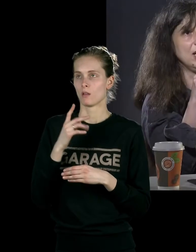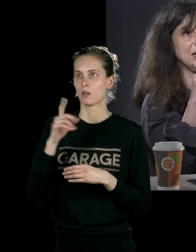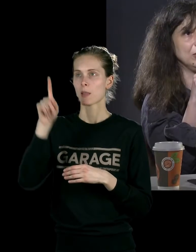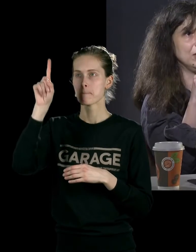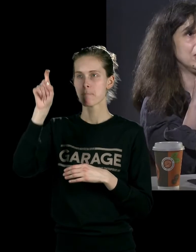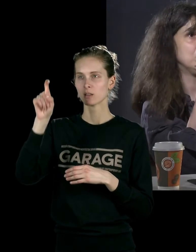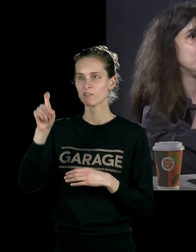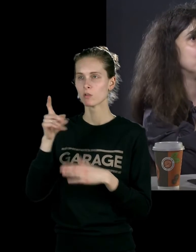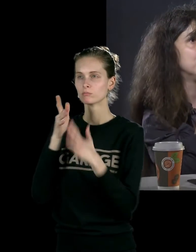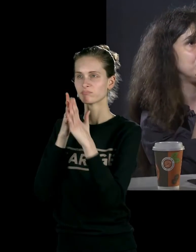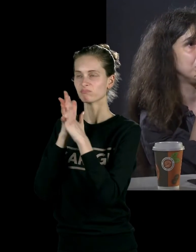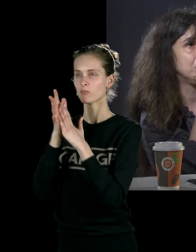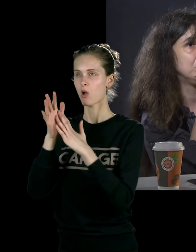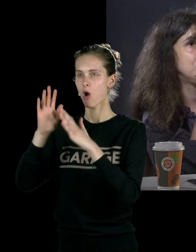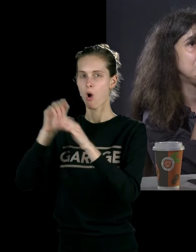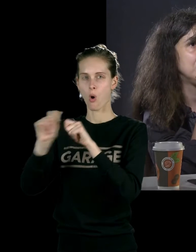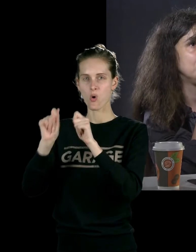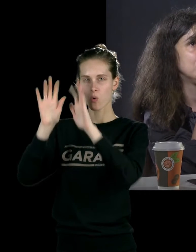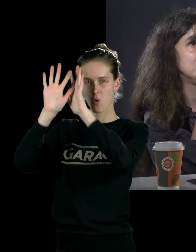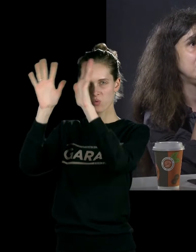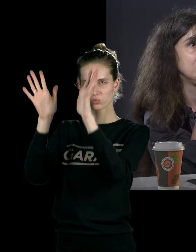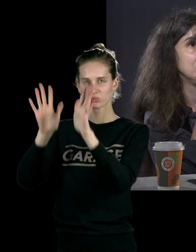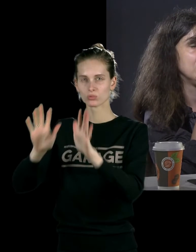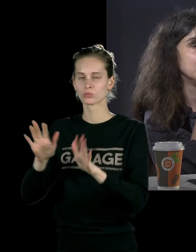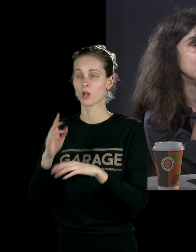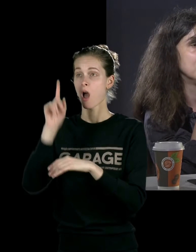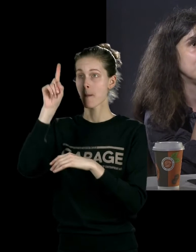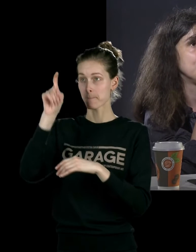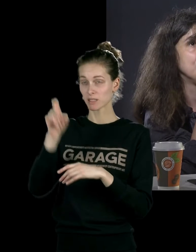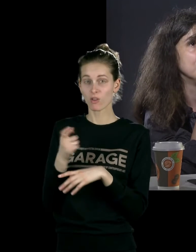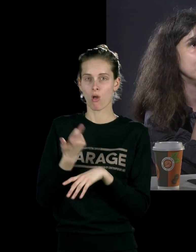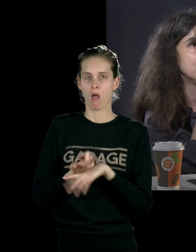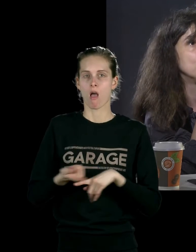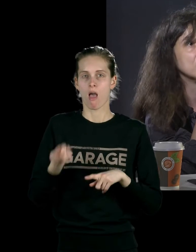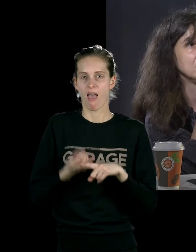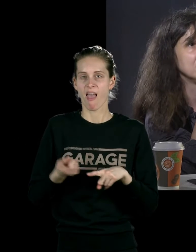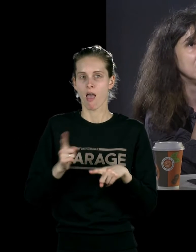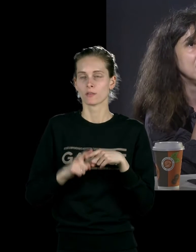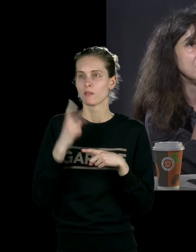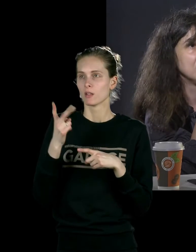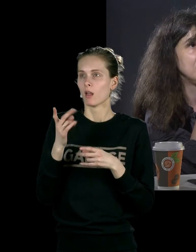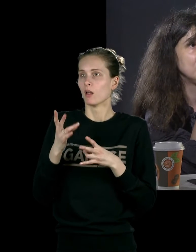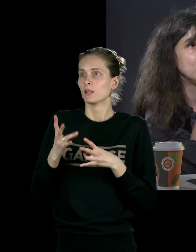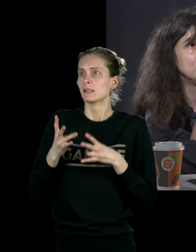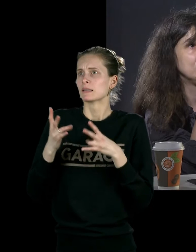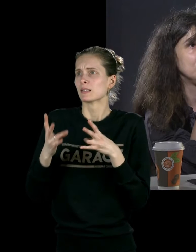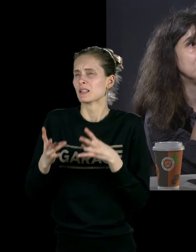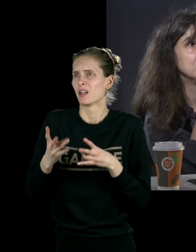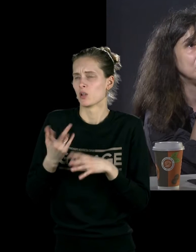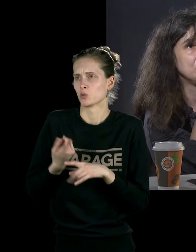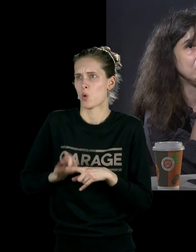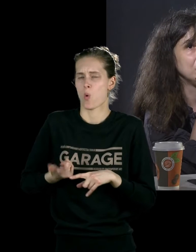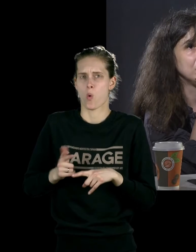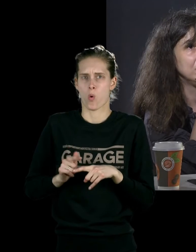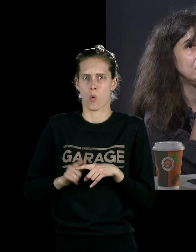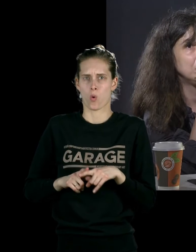кожу. И вот этот самый проступающий позвоночник, есть указание для него, это ощущение вот этой хрупкости, невероятной хрупкости и